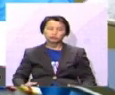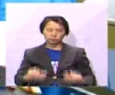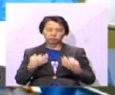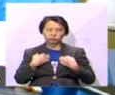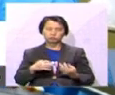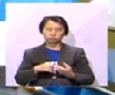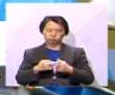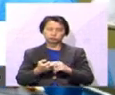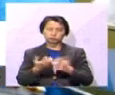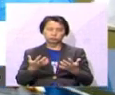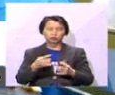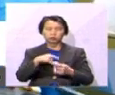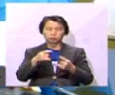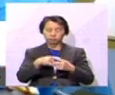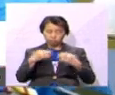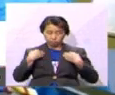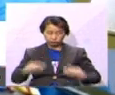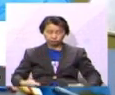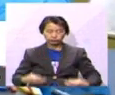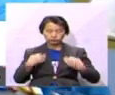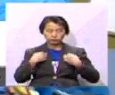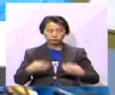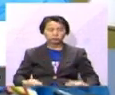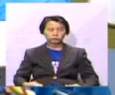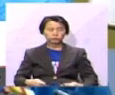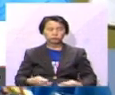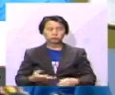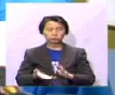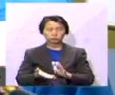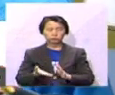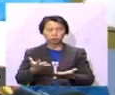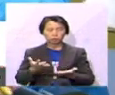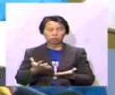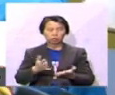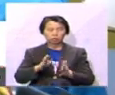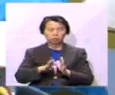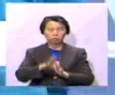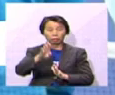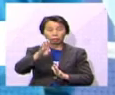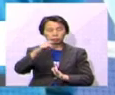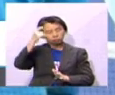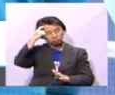physical. Jadi bila physical tu akan naik secara automatik, mental akan naik.